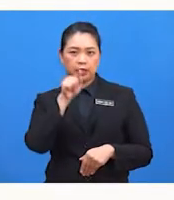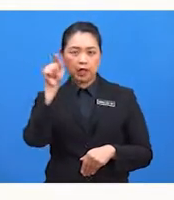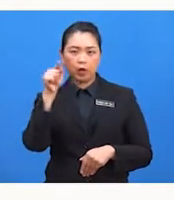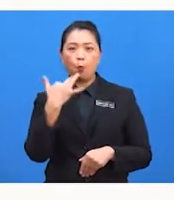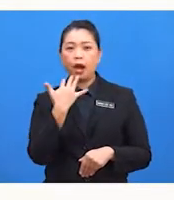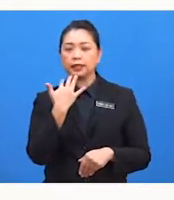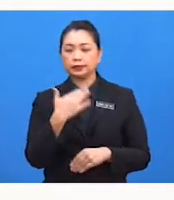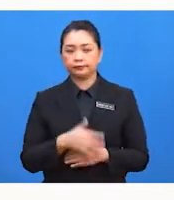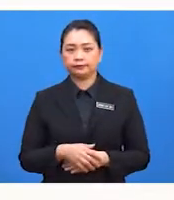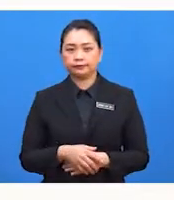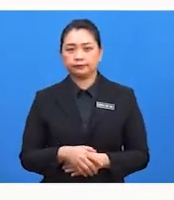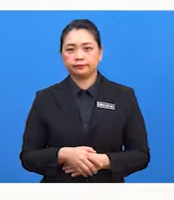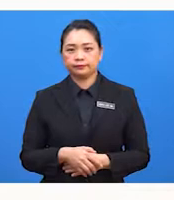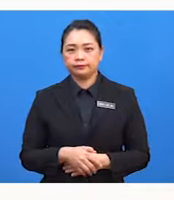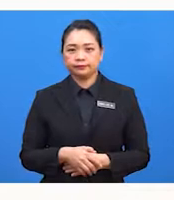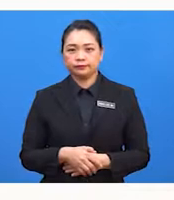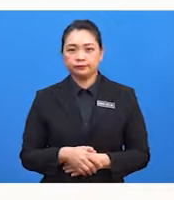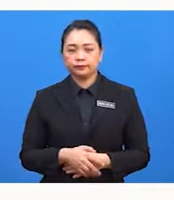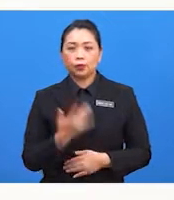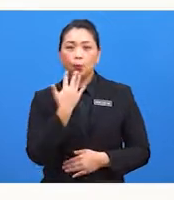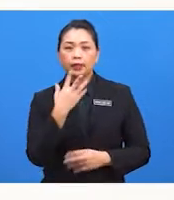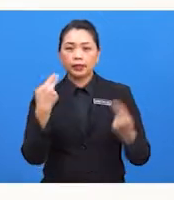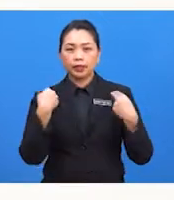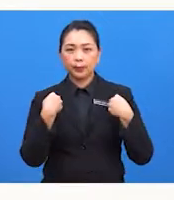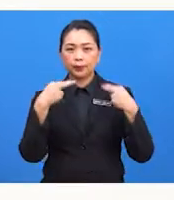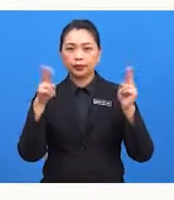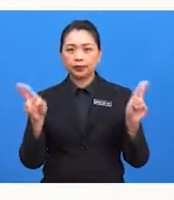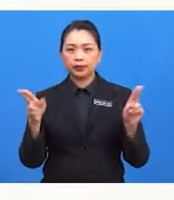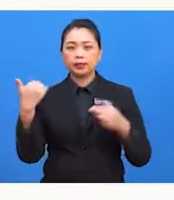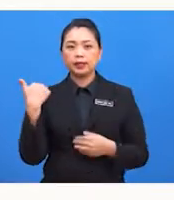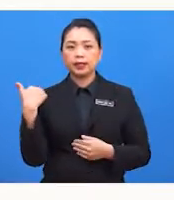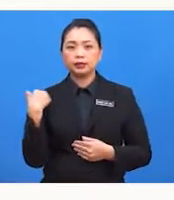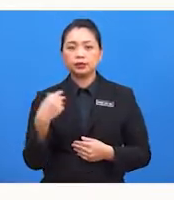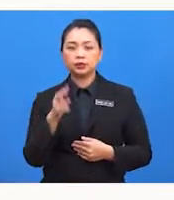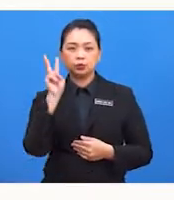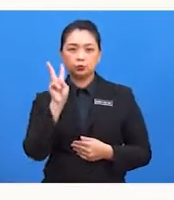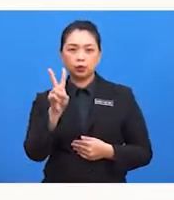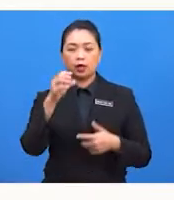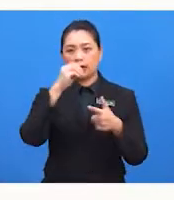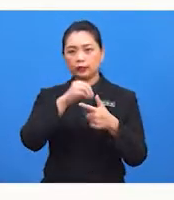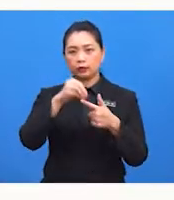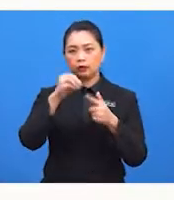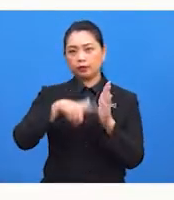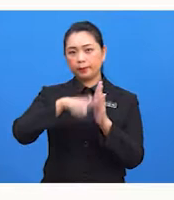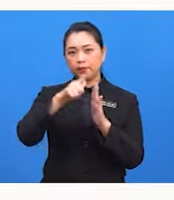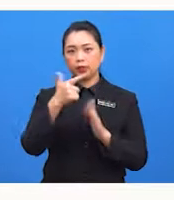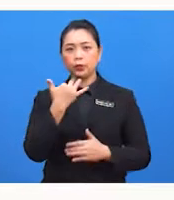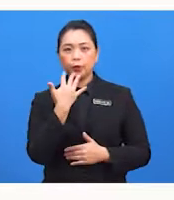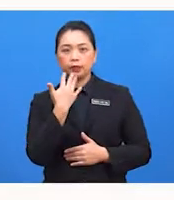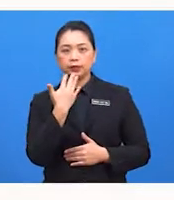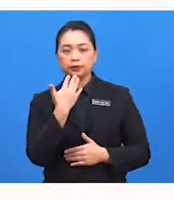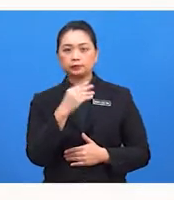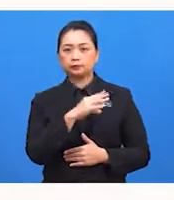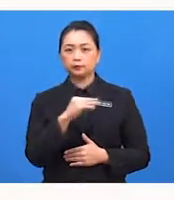Warna harmoni ia terdiri daripada dua atau lebihan warna dan ia